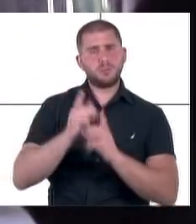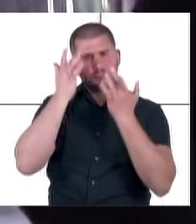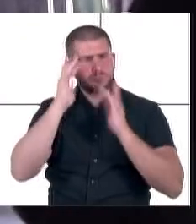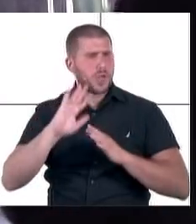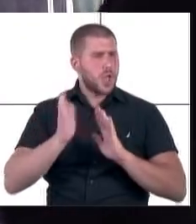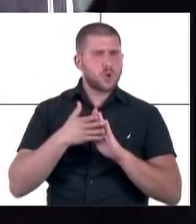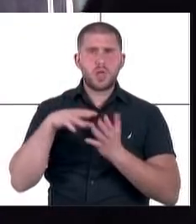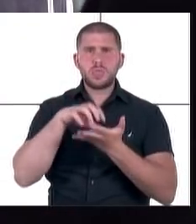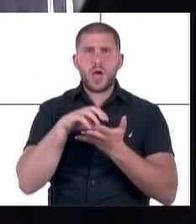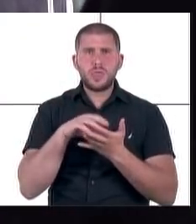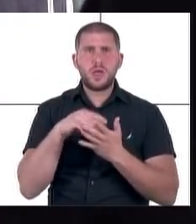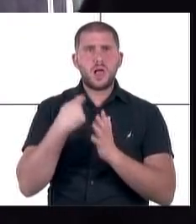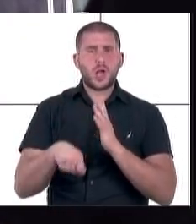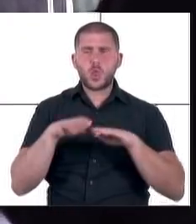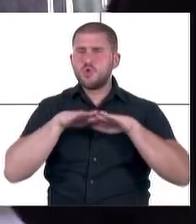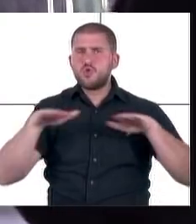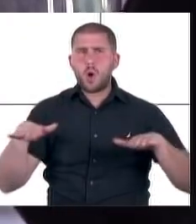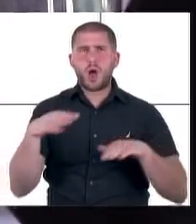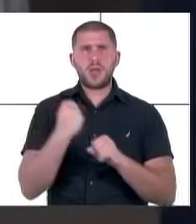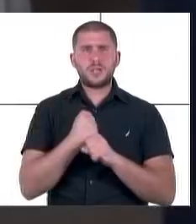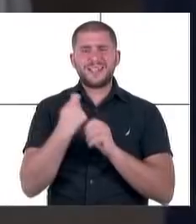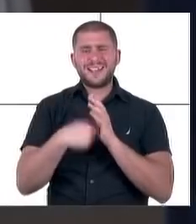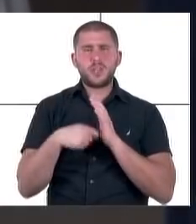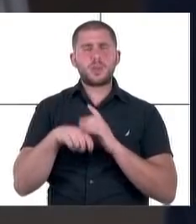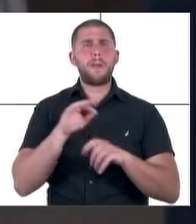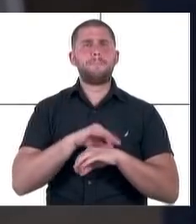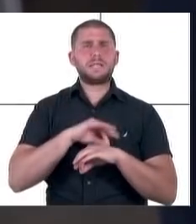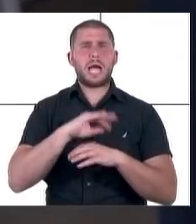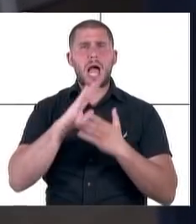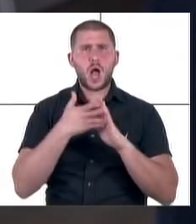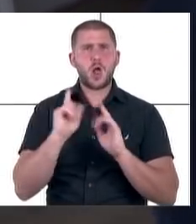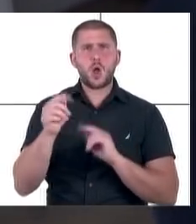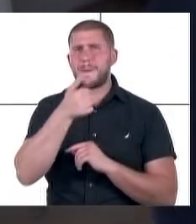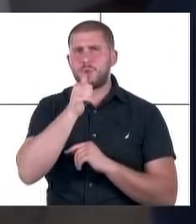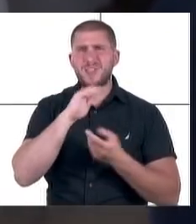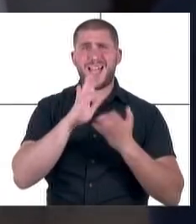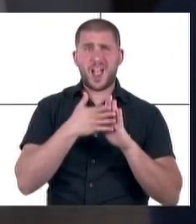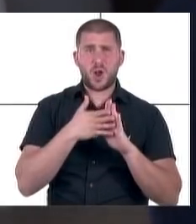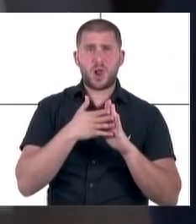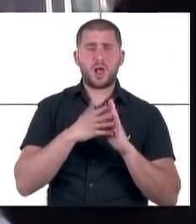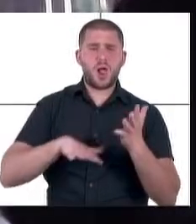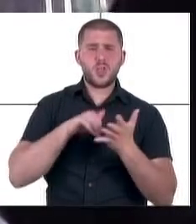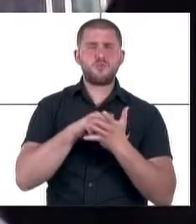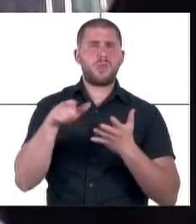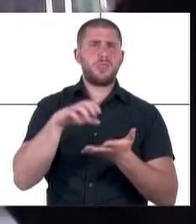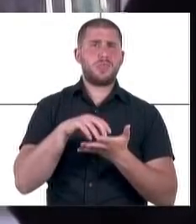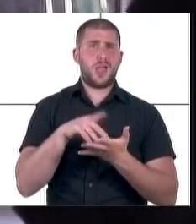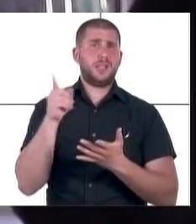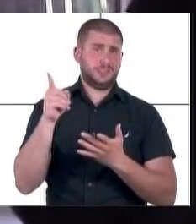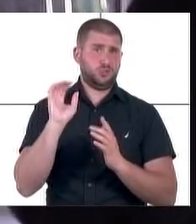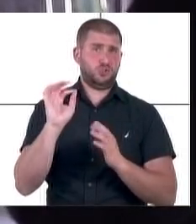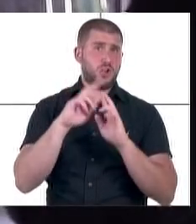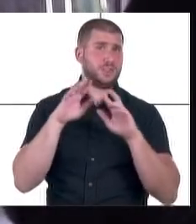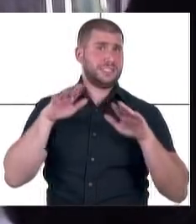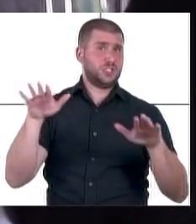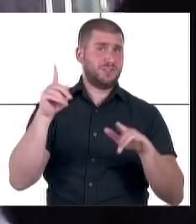התחנה, לבנות שולחנות, לעשות קניות של כל הבשר וכל המשקאות והכל מחשבון התחנה, שזה החשבון של רשות שדות